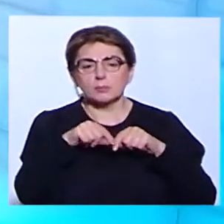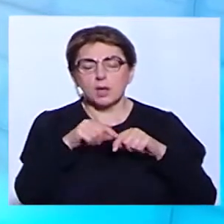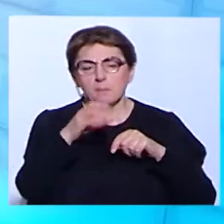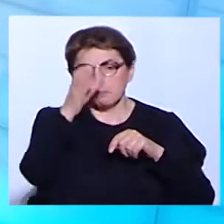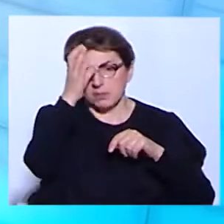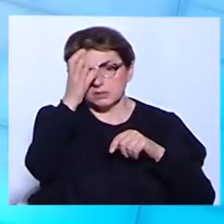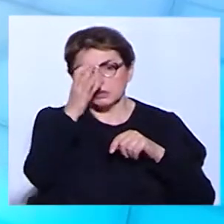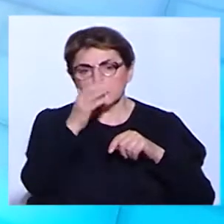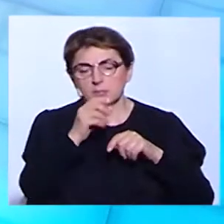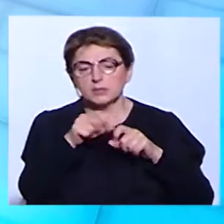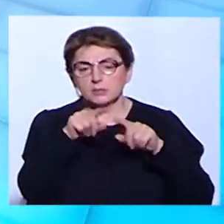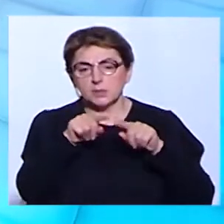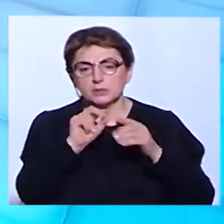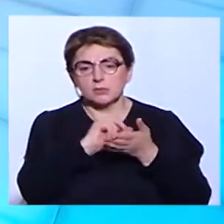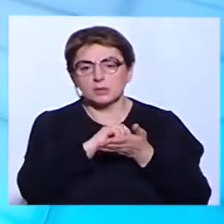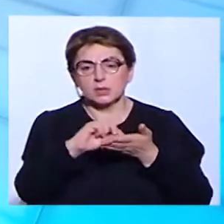metsnierebma aghceres